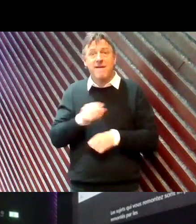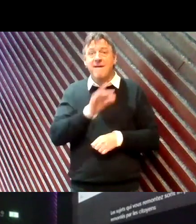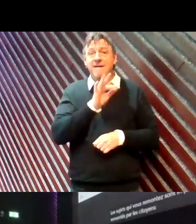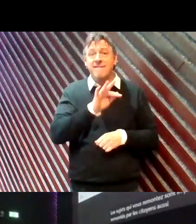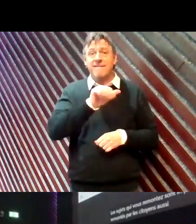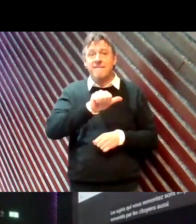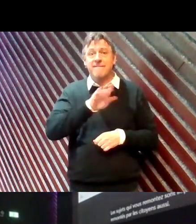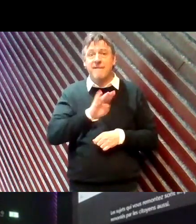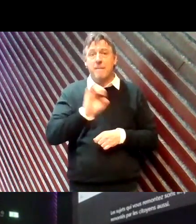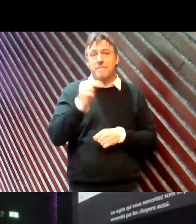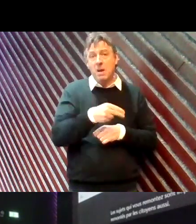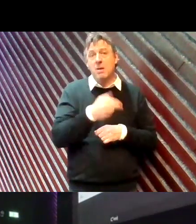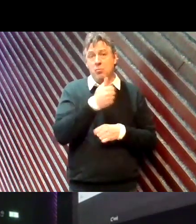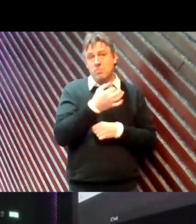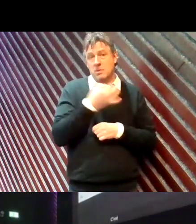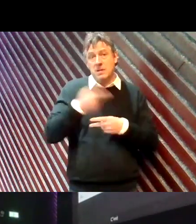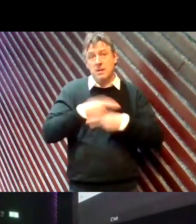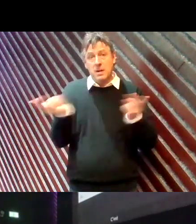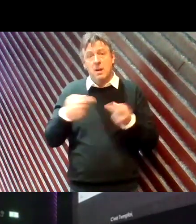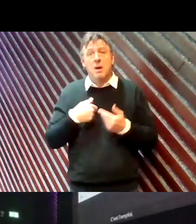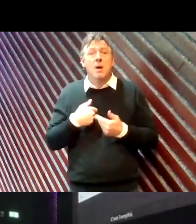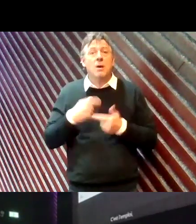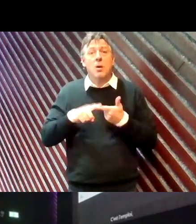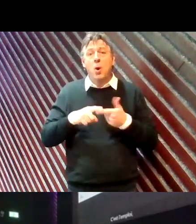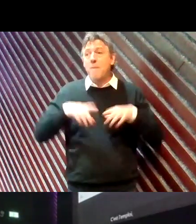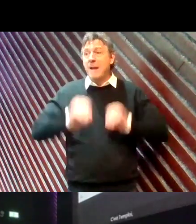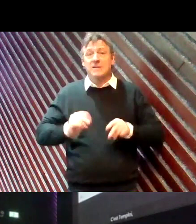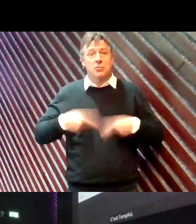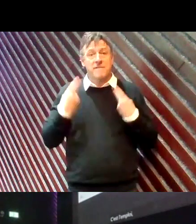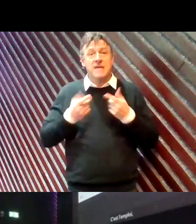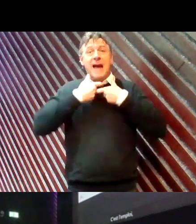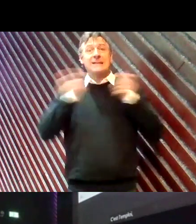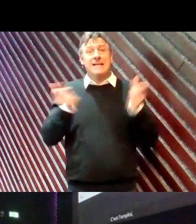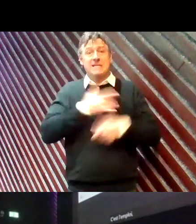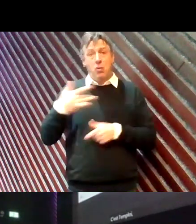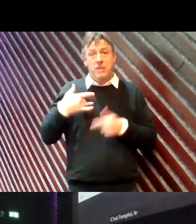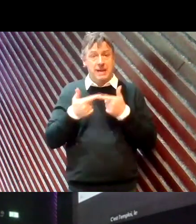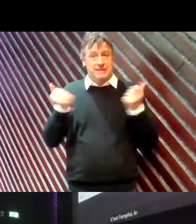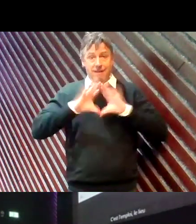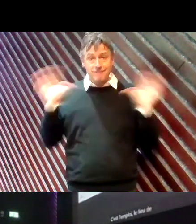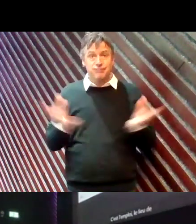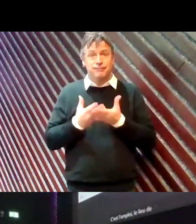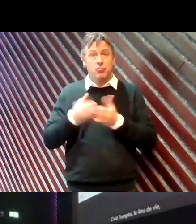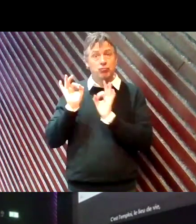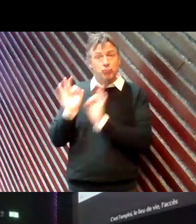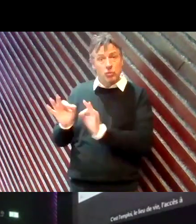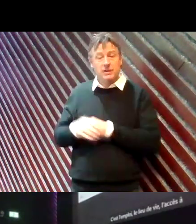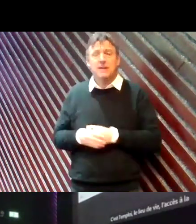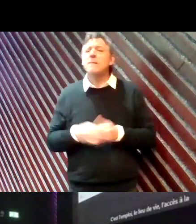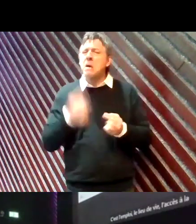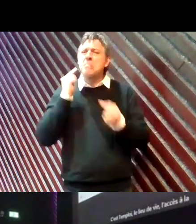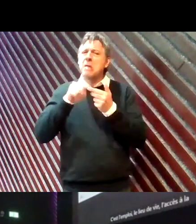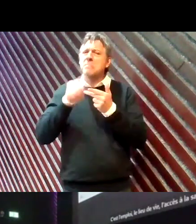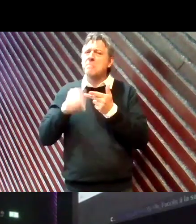ce qui est remonté, le lieu de vie, l'accès à la santé. Mais ce qui compte, je pense, surtout au-delà des sujets,